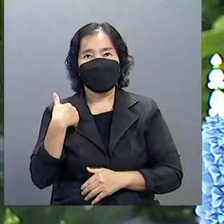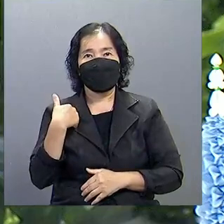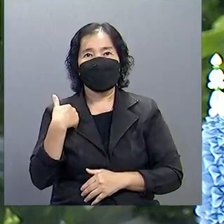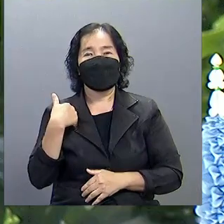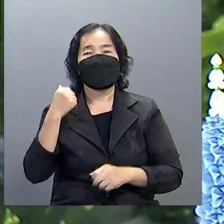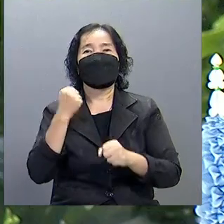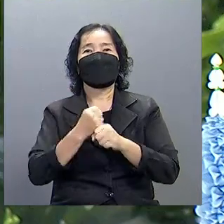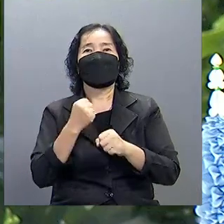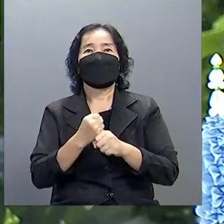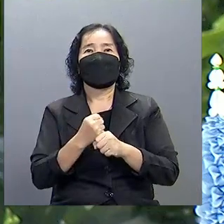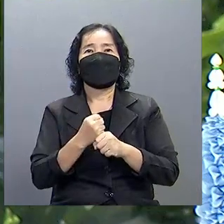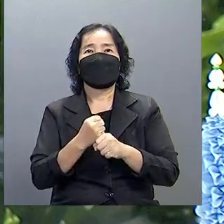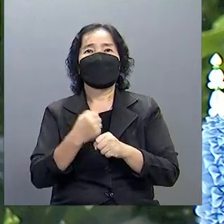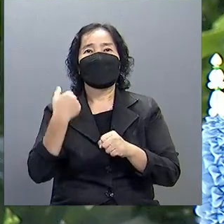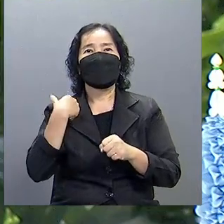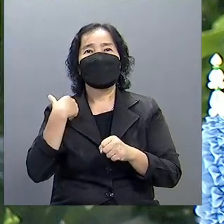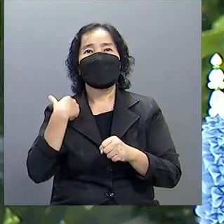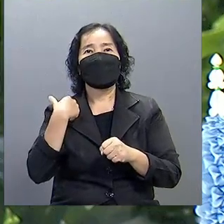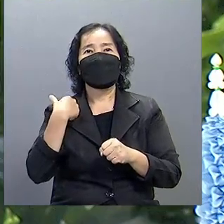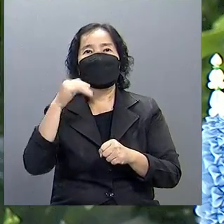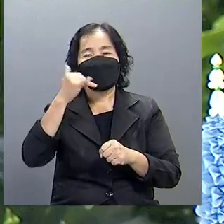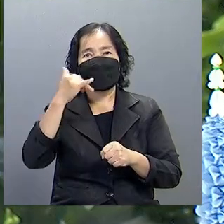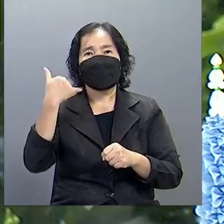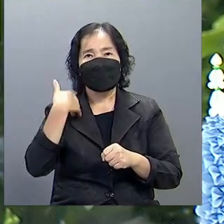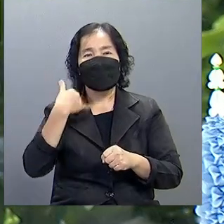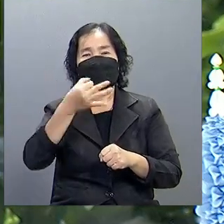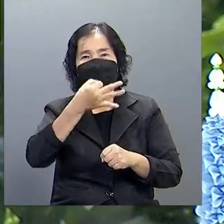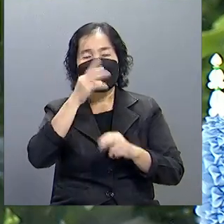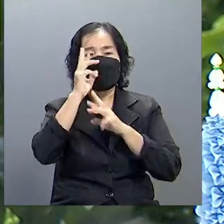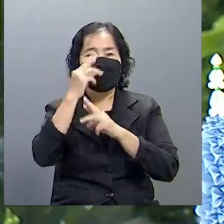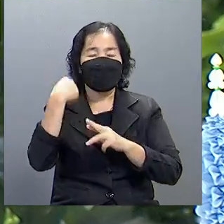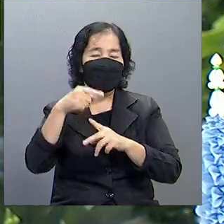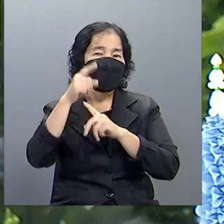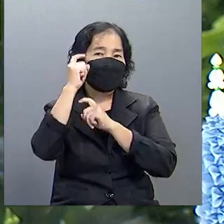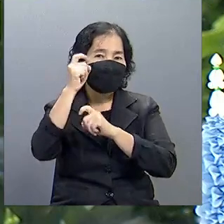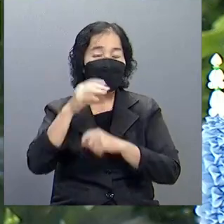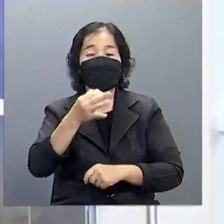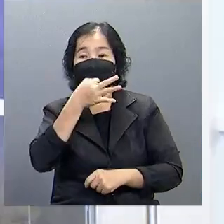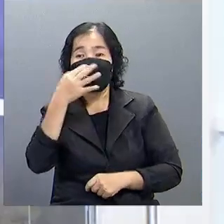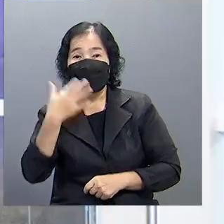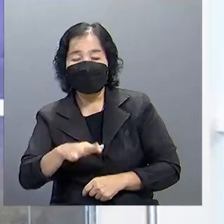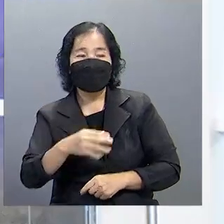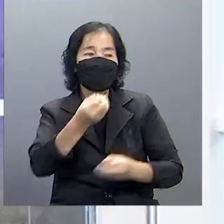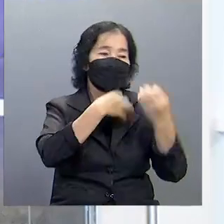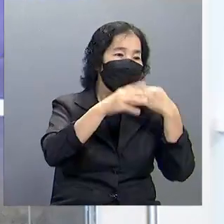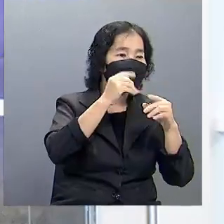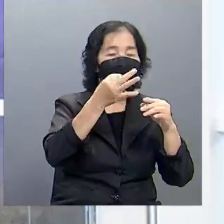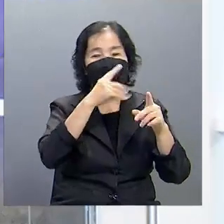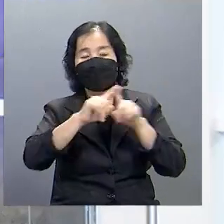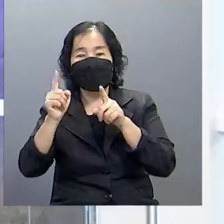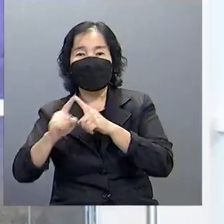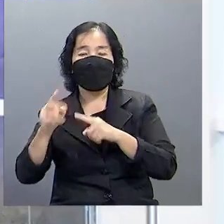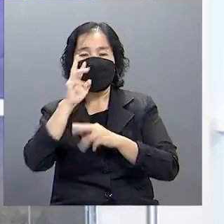สนุกไรก็ตามเนี่ยเขามีโอกาสที่ใช้อย่ากลัวกลับมาด้วยใช่ซึ่งเนี่ยเวลาลามไปกับอย่างอื่นแทนที่จะไม่